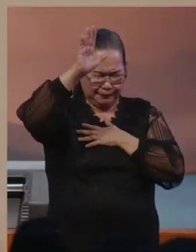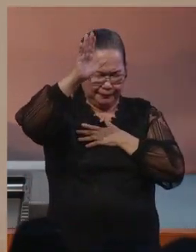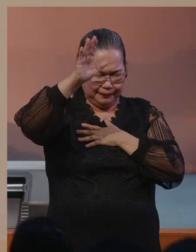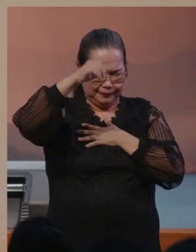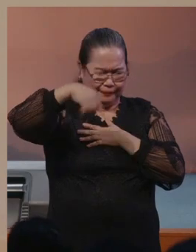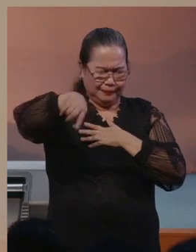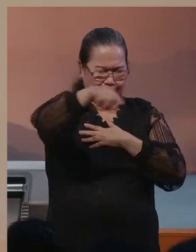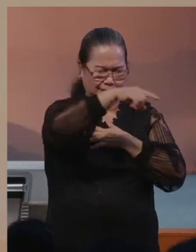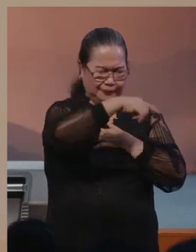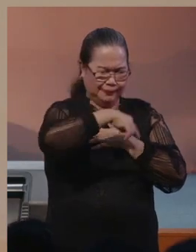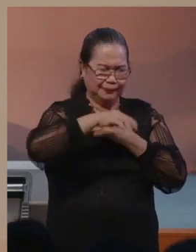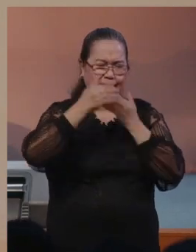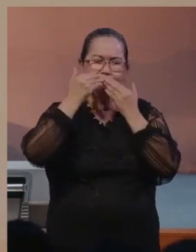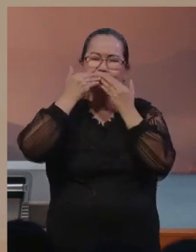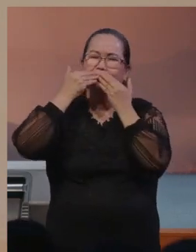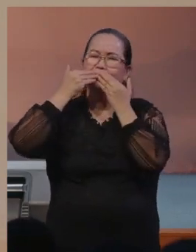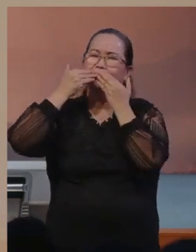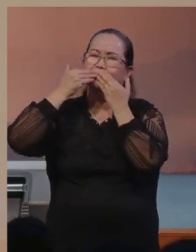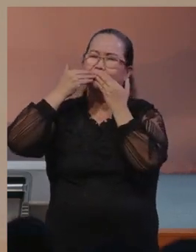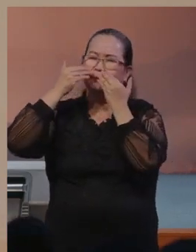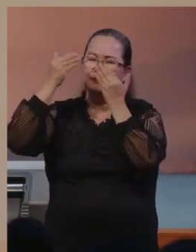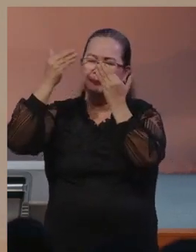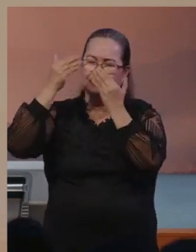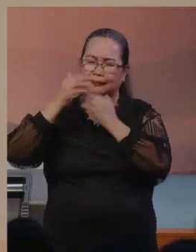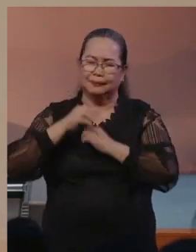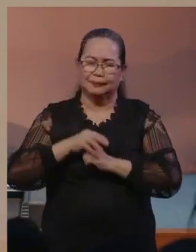marami pong salamat